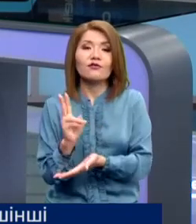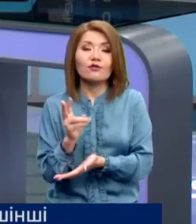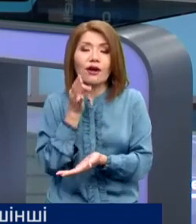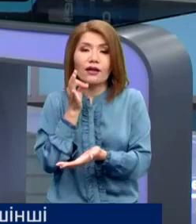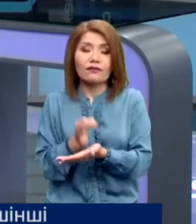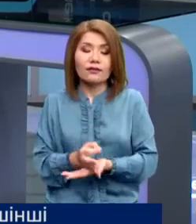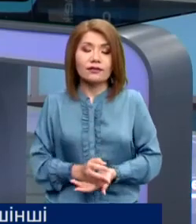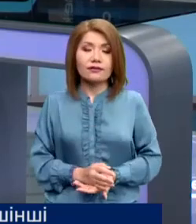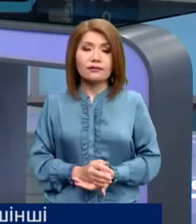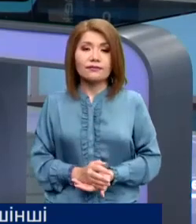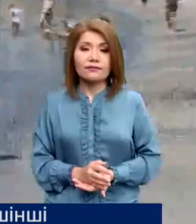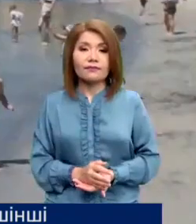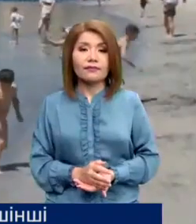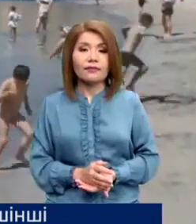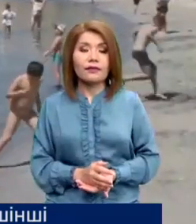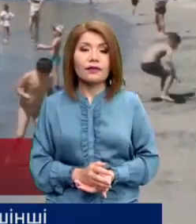Нұржанқызы тарқатып айтсын.